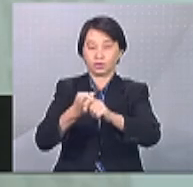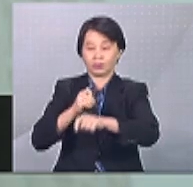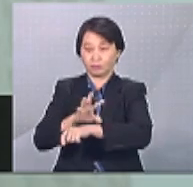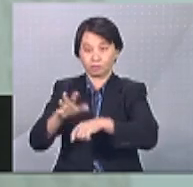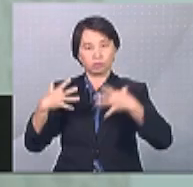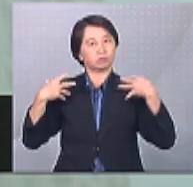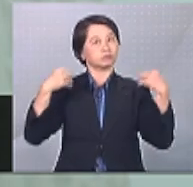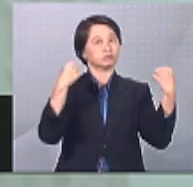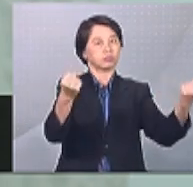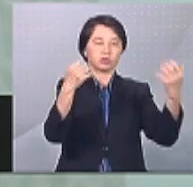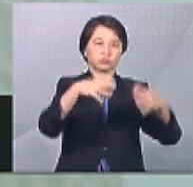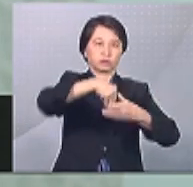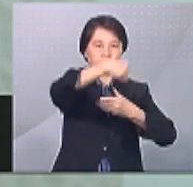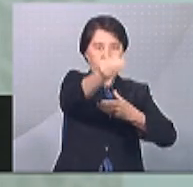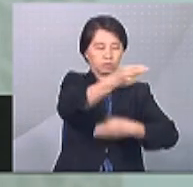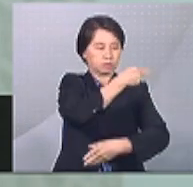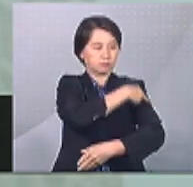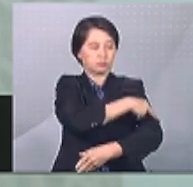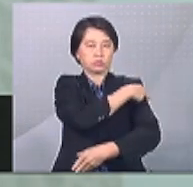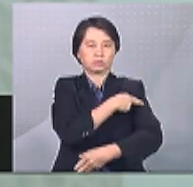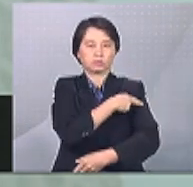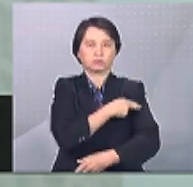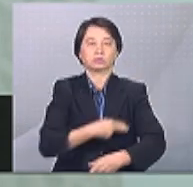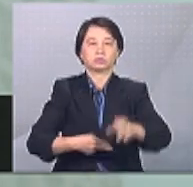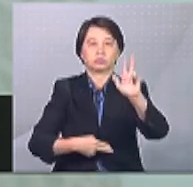COVID-19 dan telah discharge pada ward adalah sebanyak